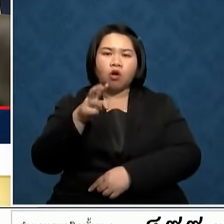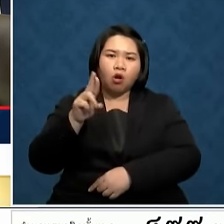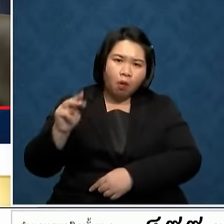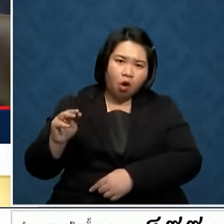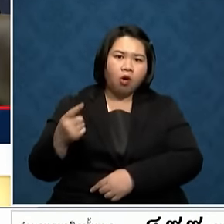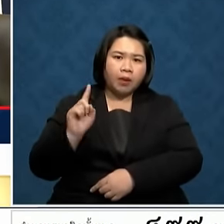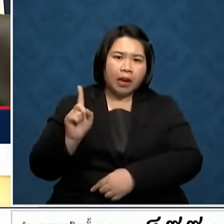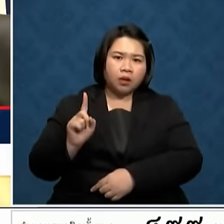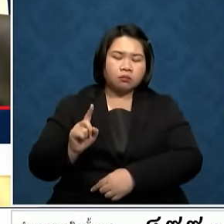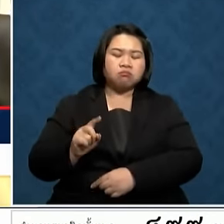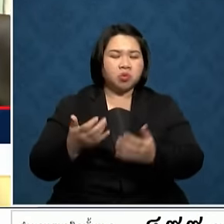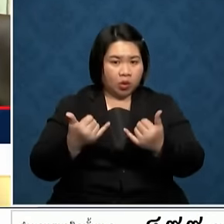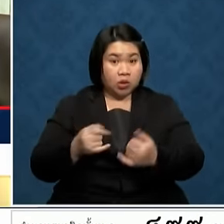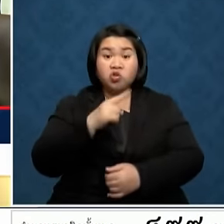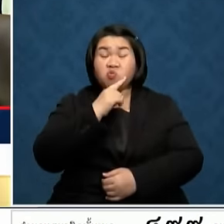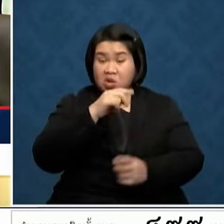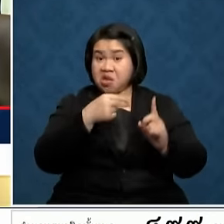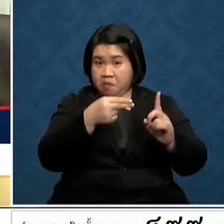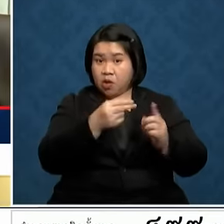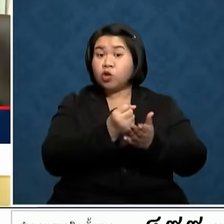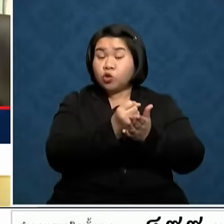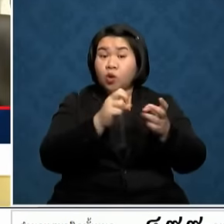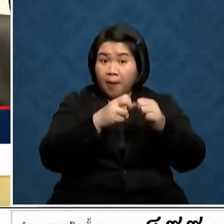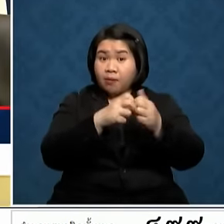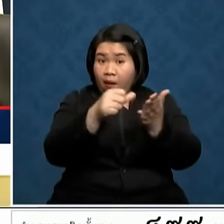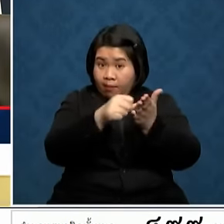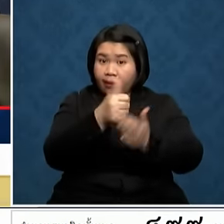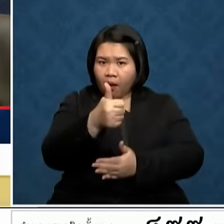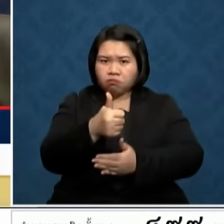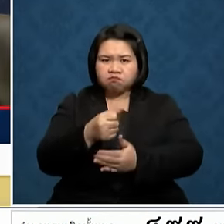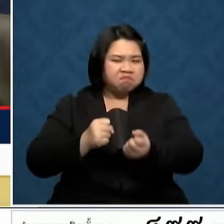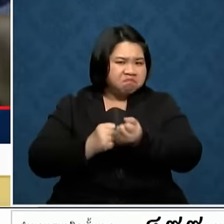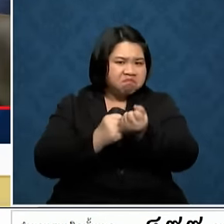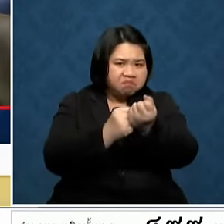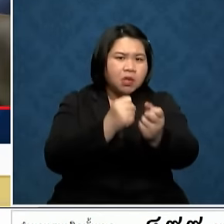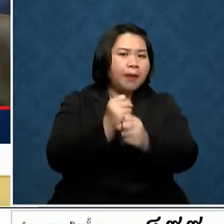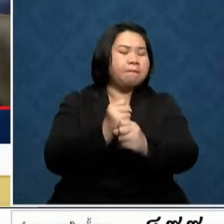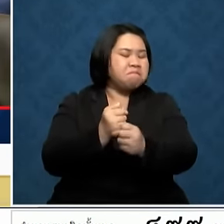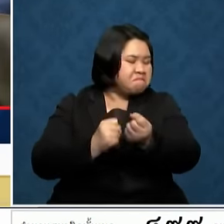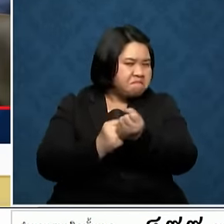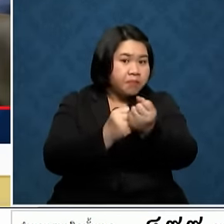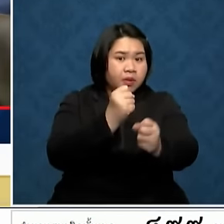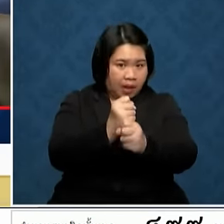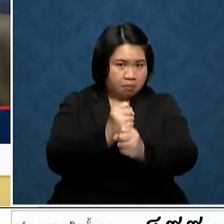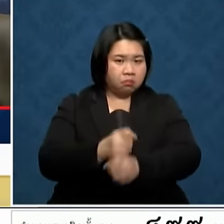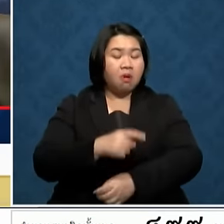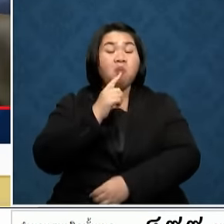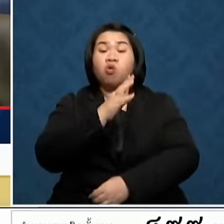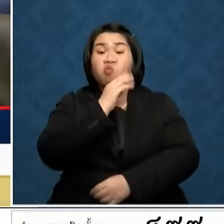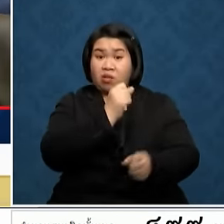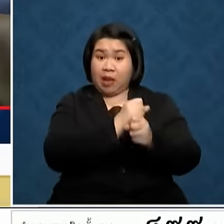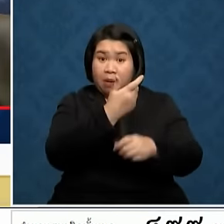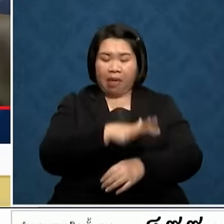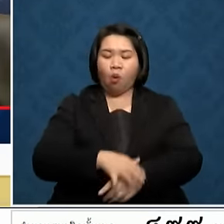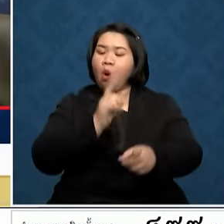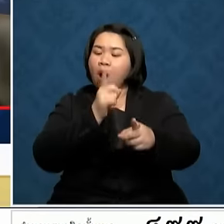เป็ทางรอดสำหบปเทศนจรๆผมขอใหท่านไปใหสุดเลยครับและยนยันว่ท่านจะไม่โทษคนอื่นนอกเห